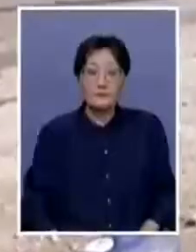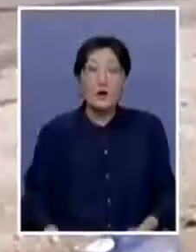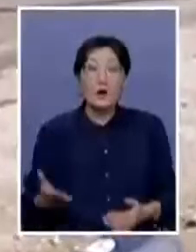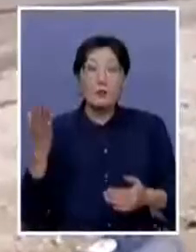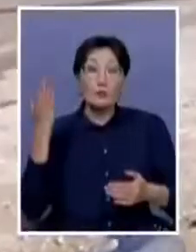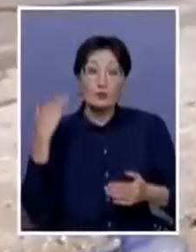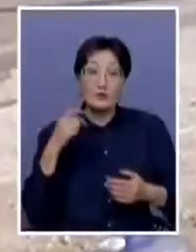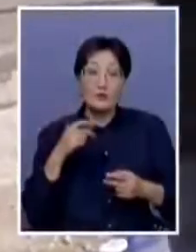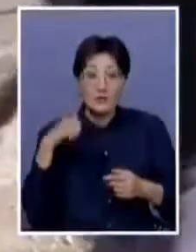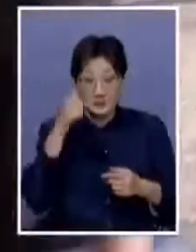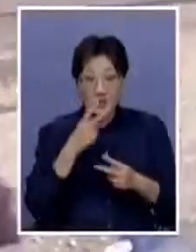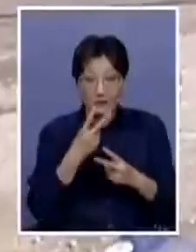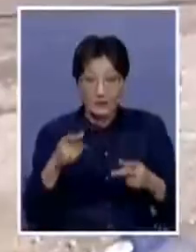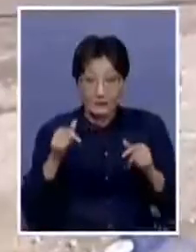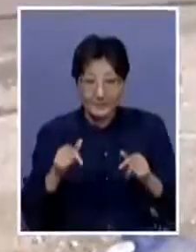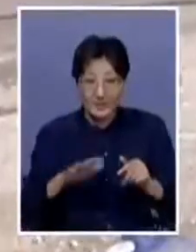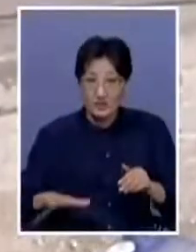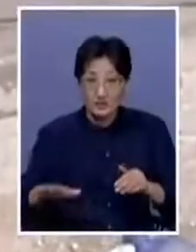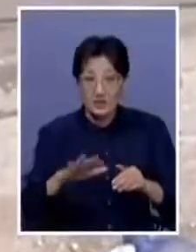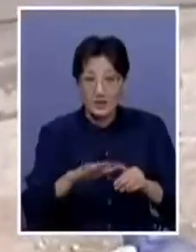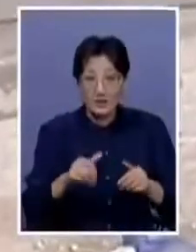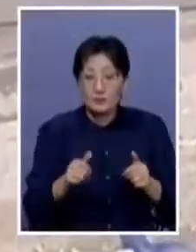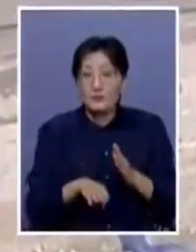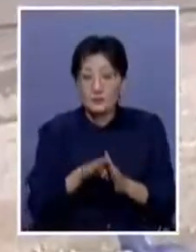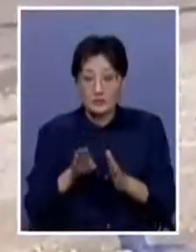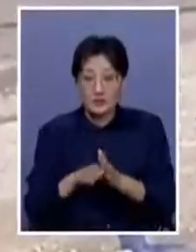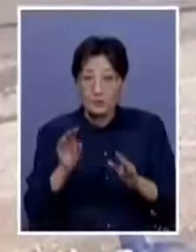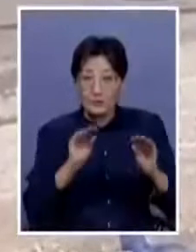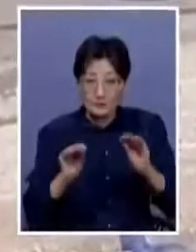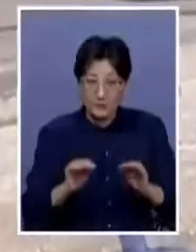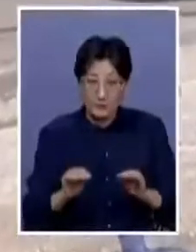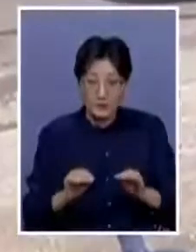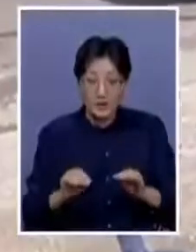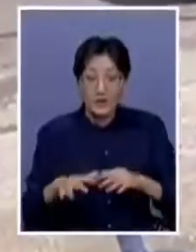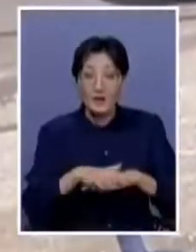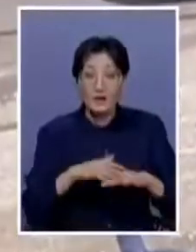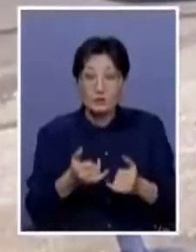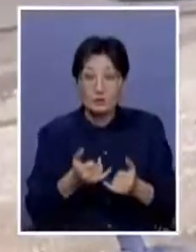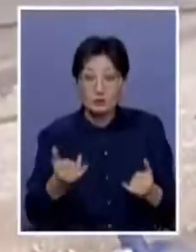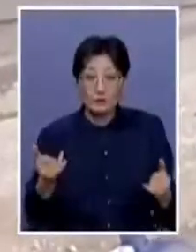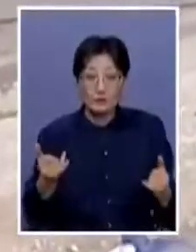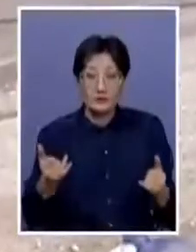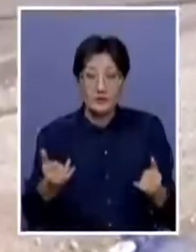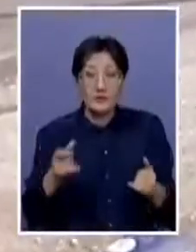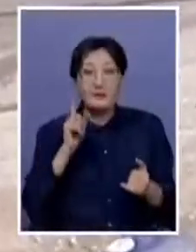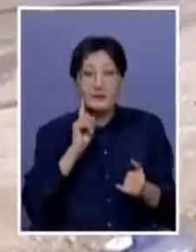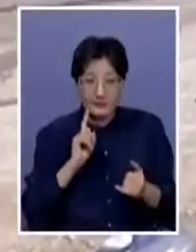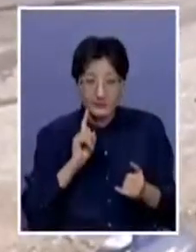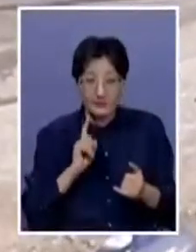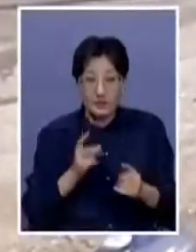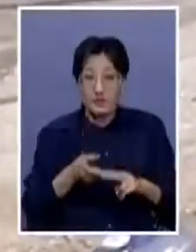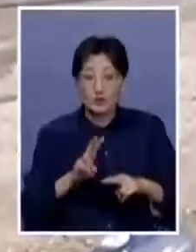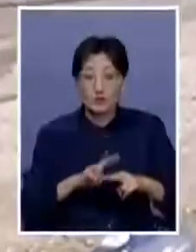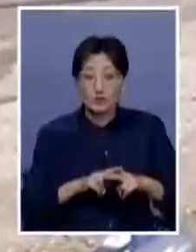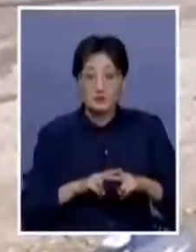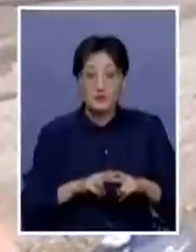Бұрынға қарағанда мына жер әлде қайда жақсы жасалды, елге кішкене ыңғайлы бола бастады. Сондықтан